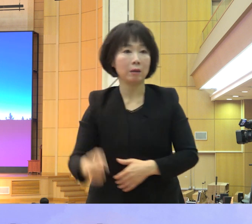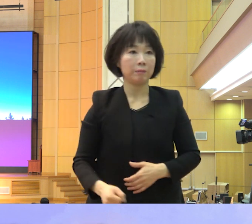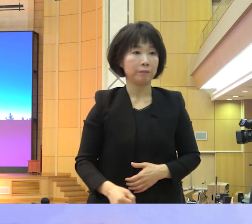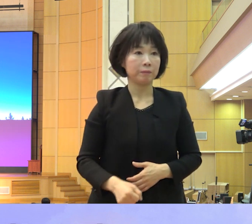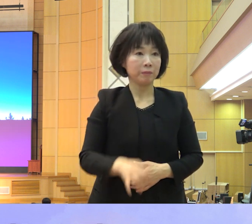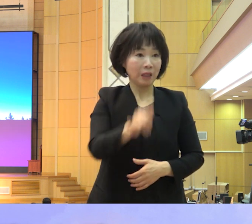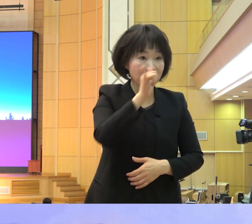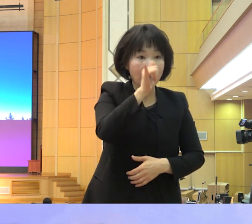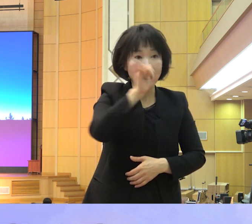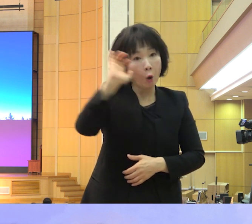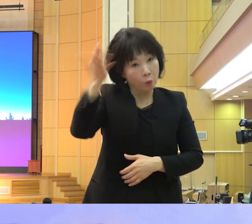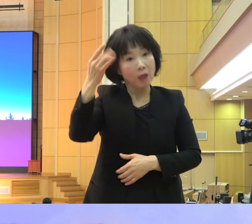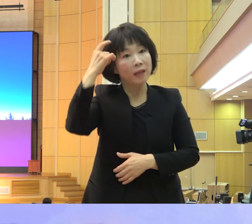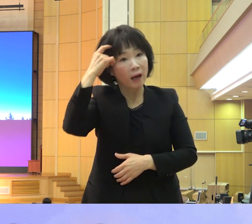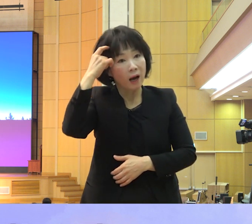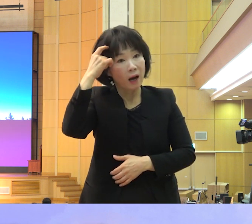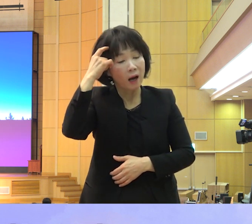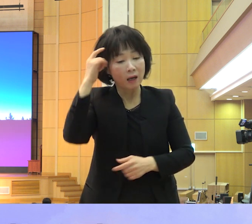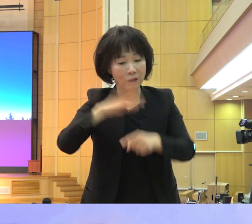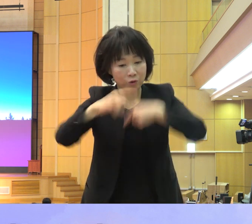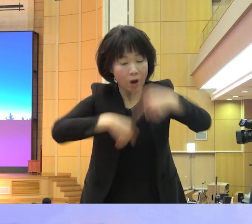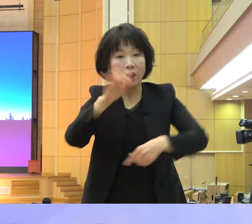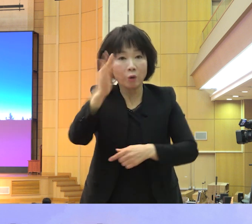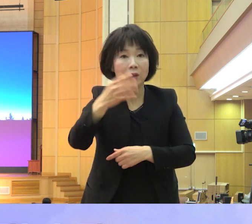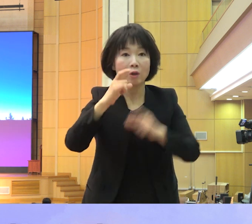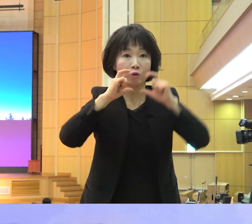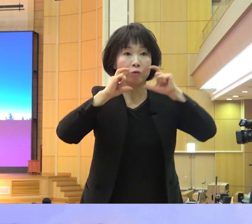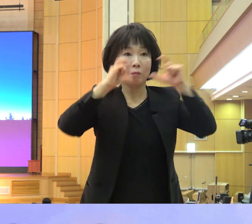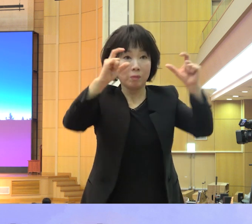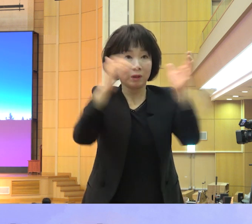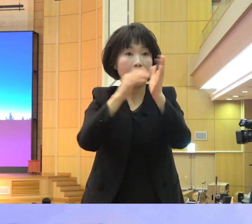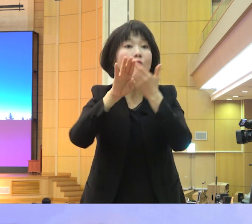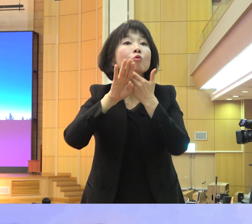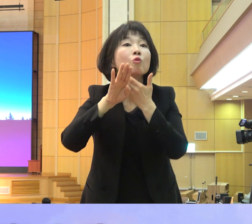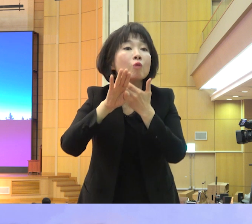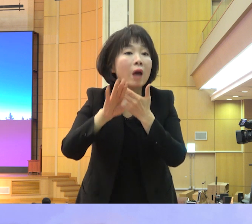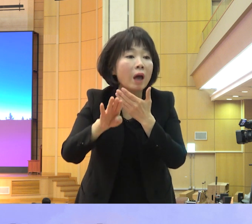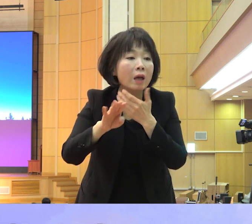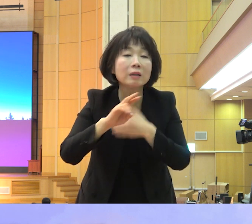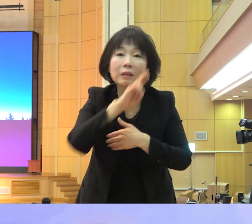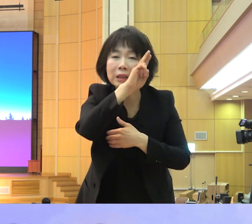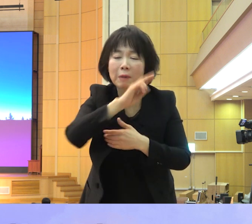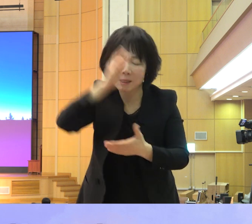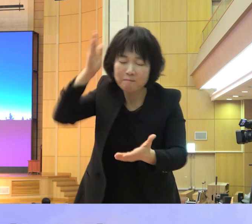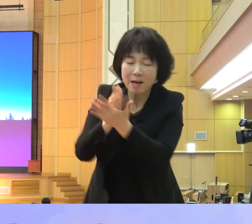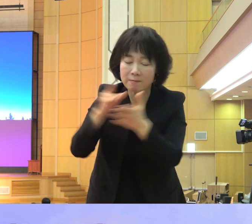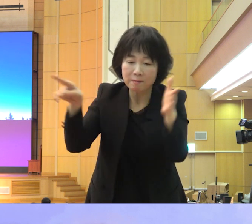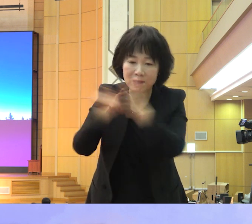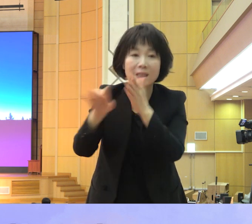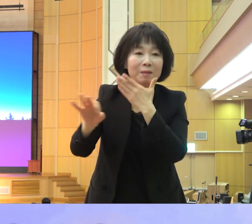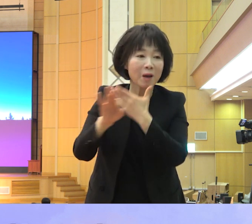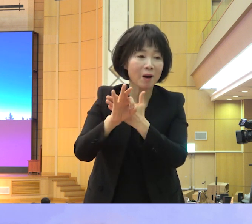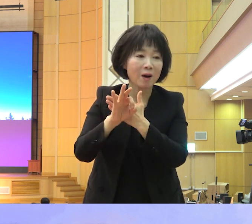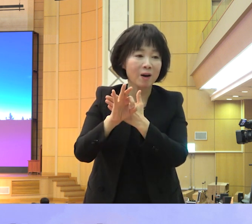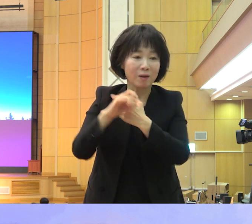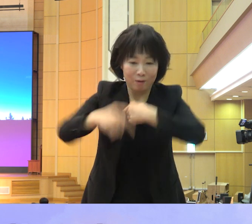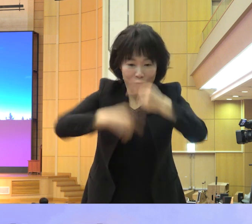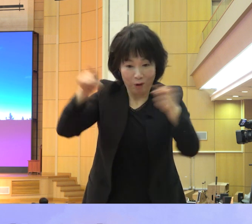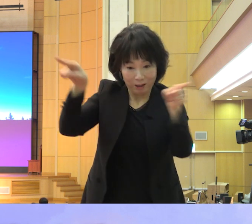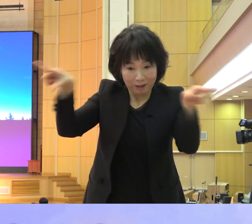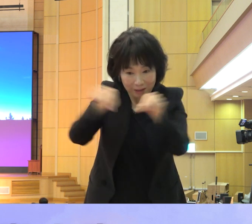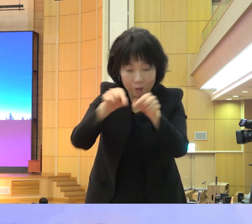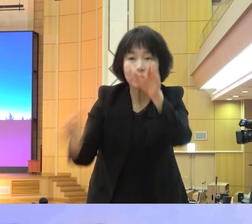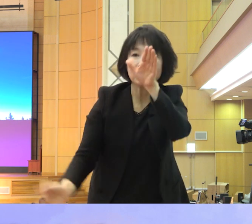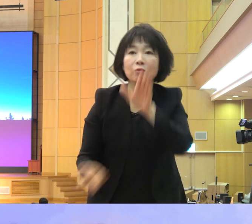들어 저 바다에 옮기리라 말하고 조금도 의심하지 말고 믿으면